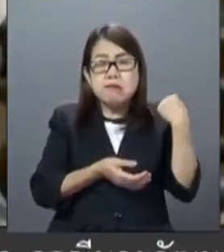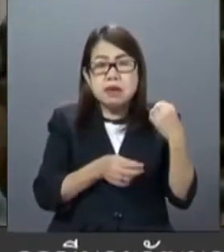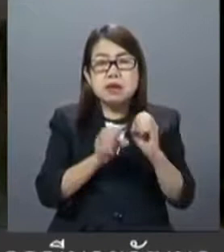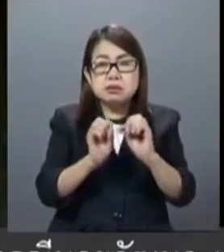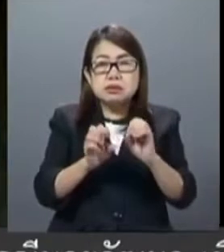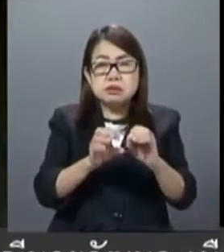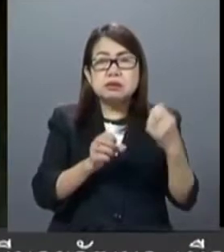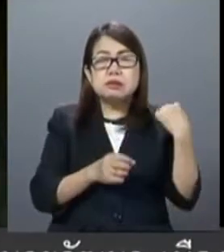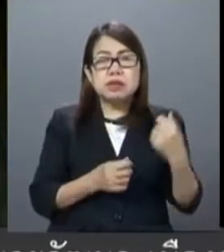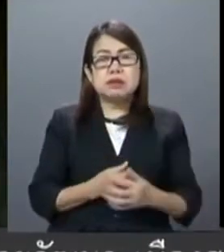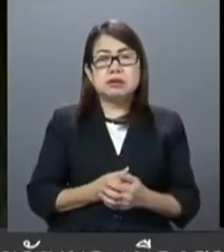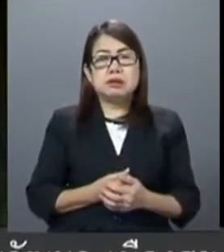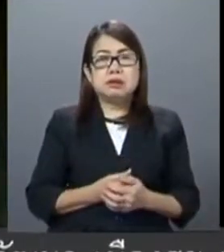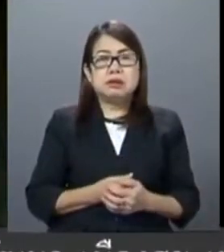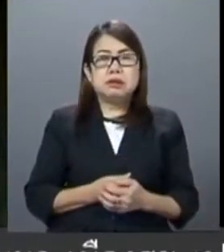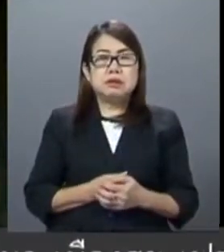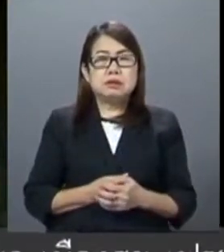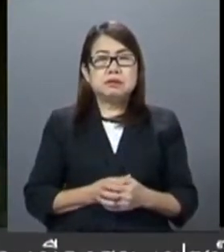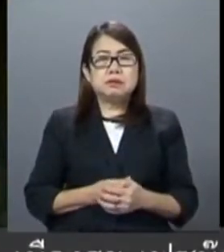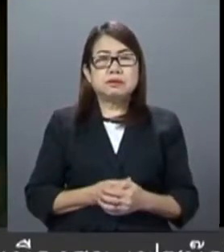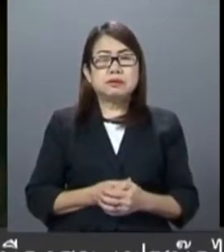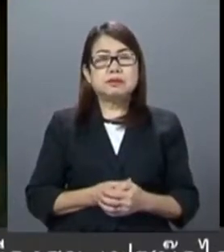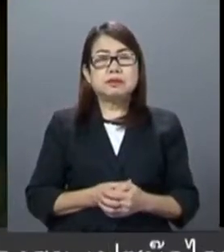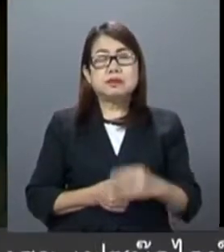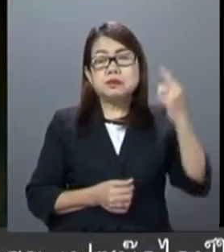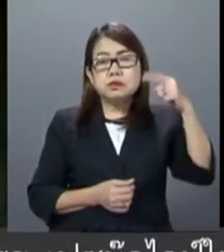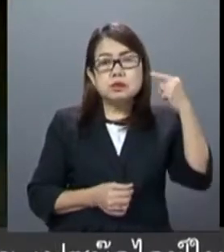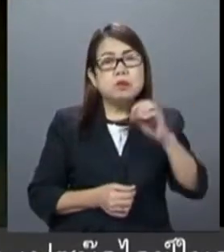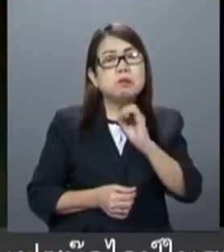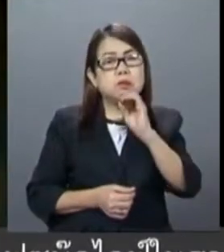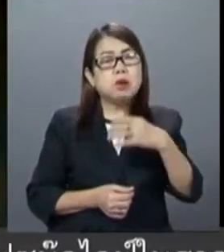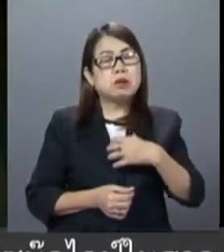สอนเลยก็อยากจะบอกค่ะว่า